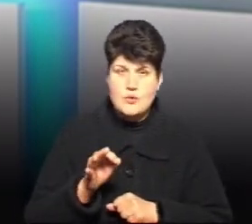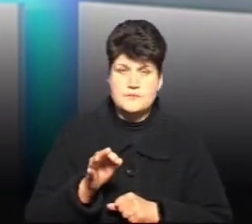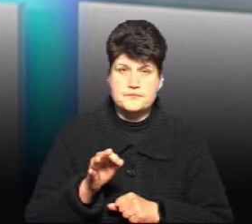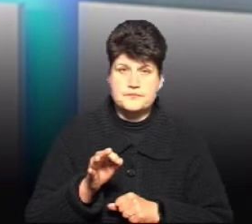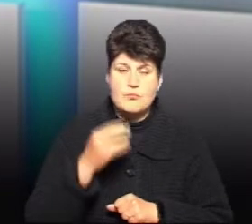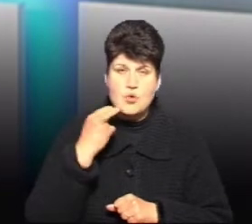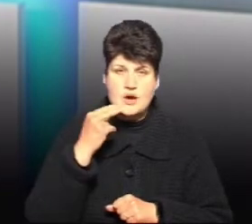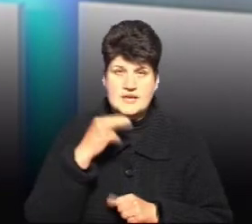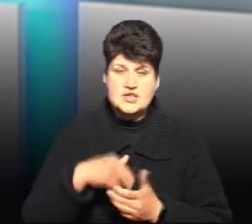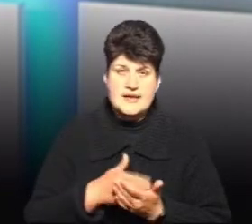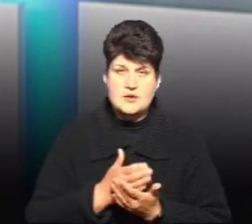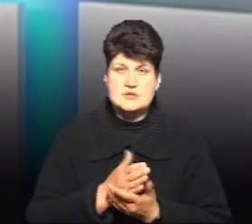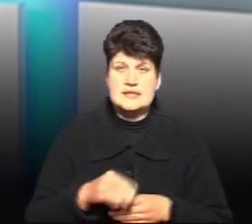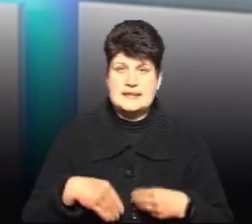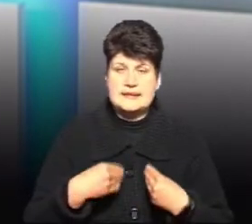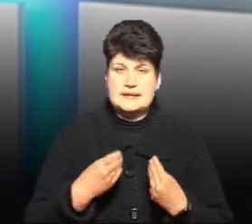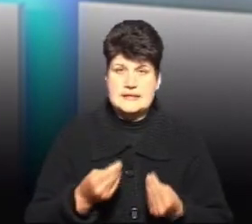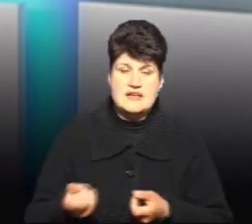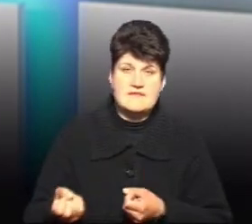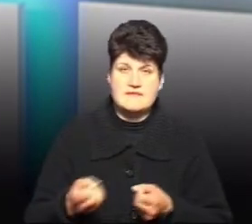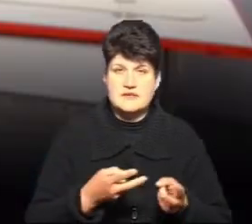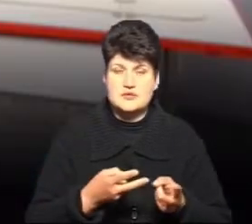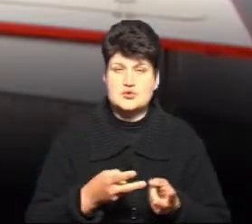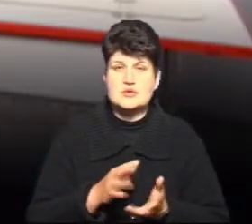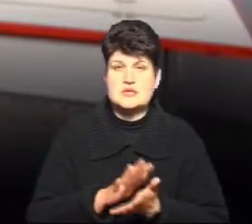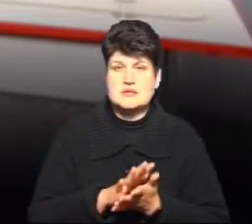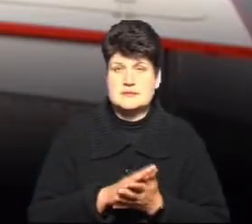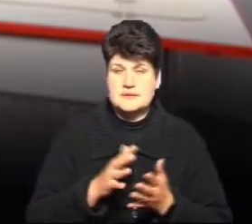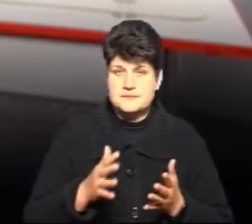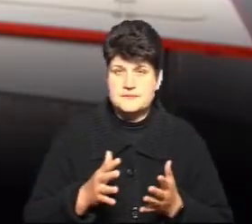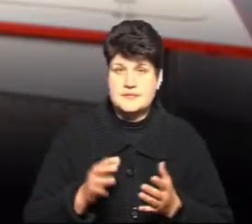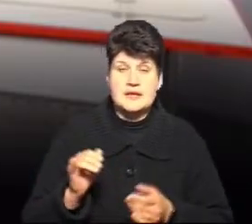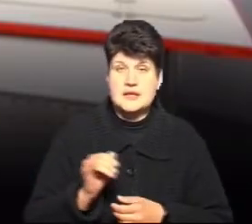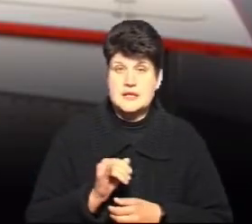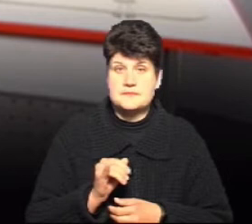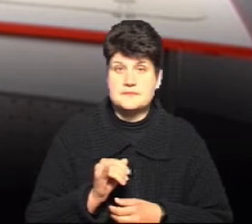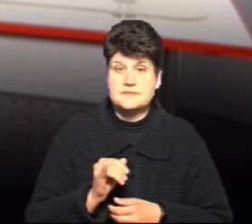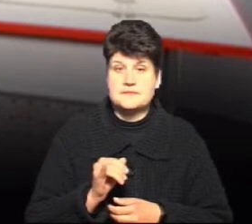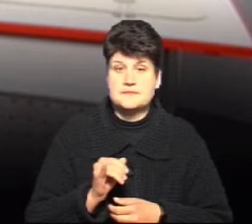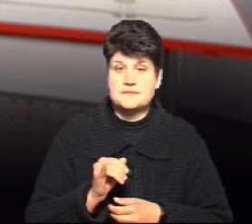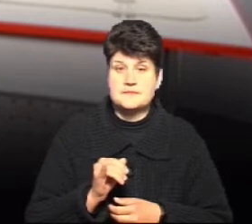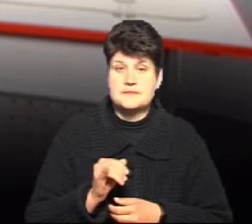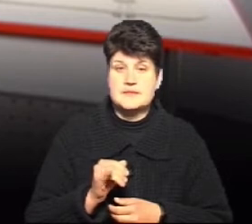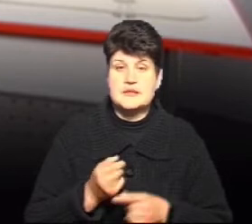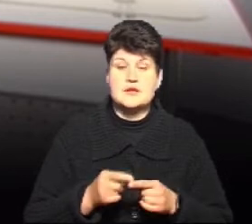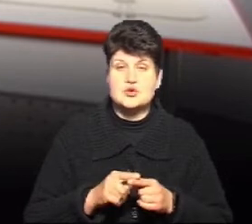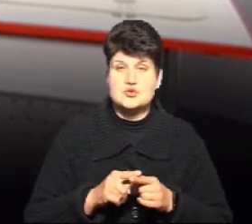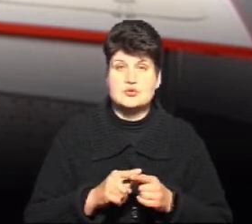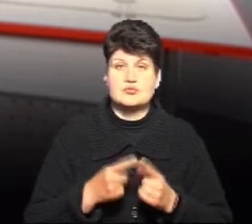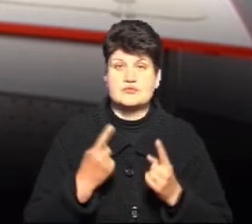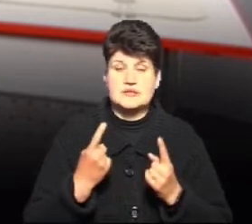якості надання по вивозу твердих побутових відходів. І ми на цьому поставили дуже великий акцент.